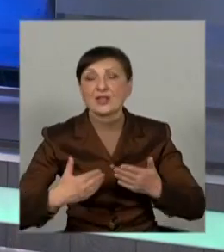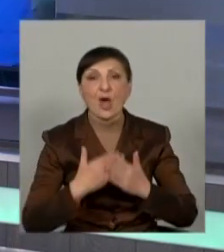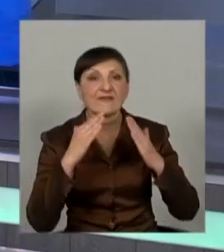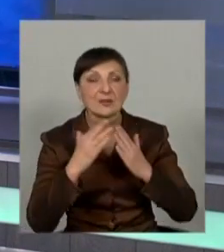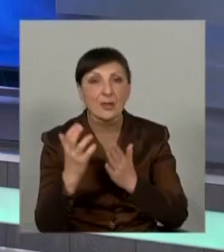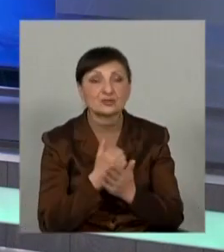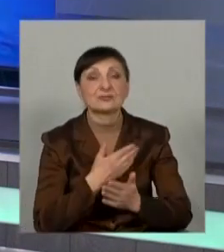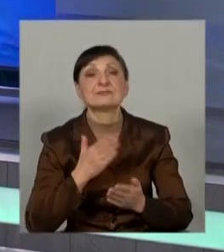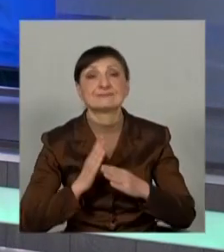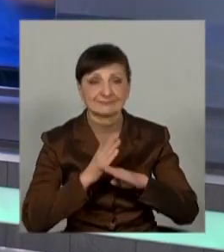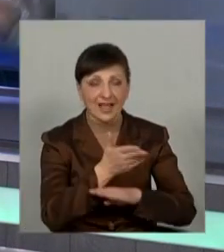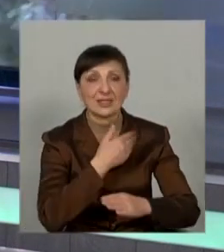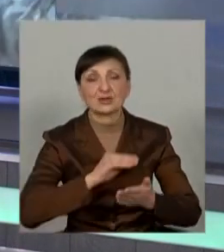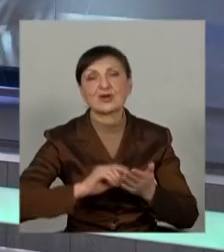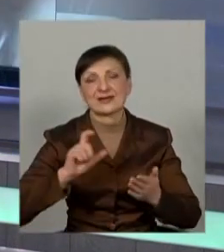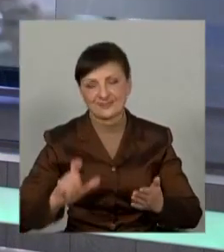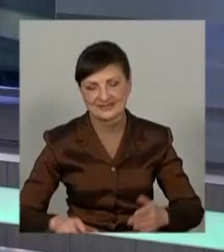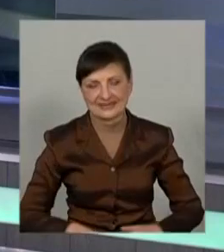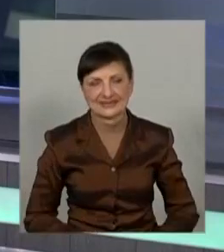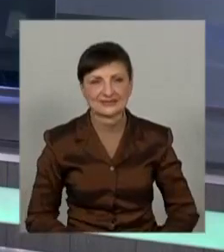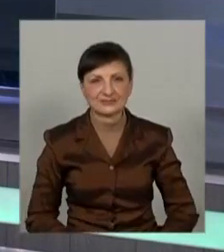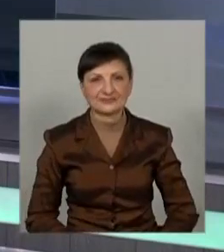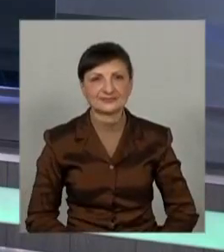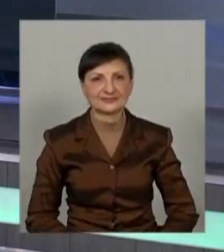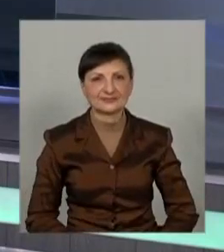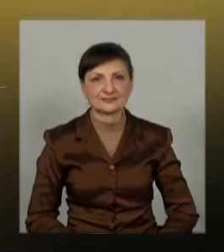встретились и наши корреспонденты. Слово Тине Кудайберген.